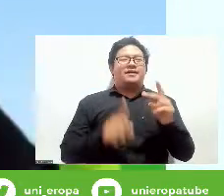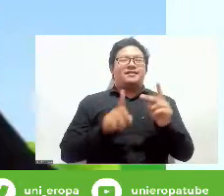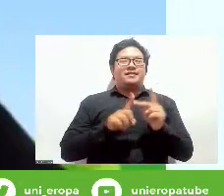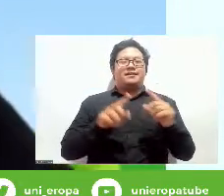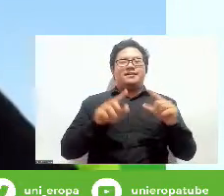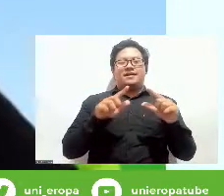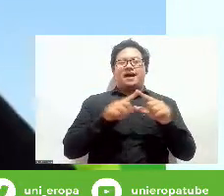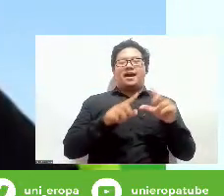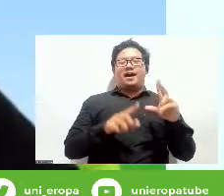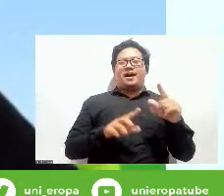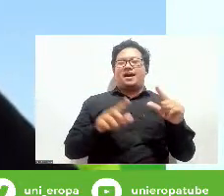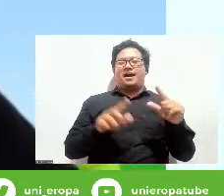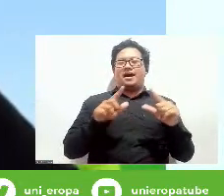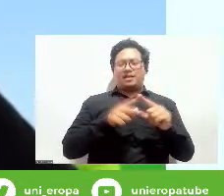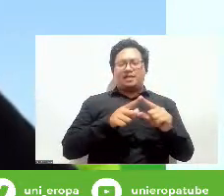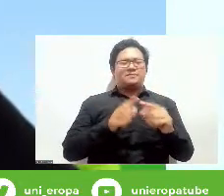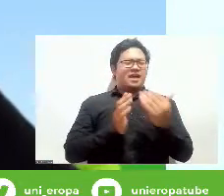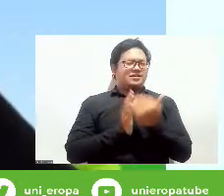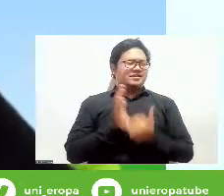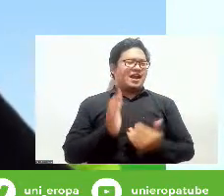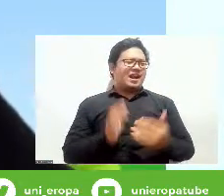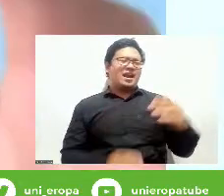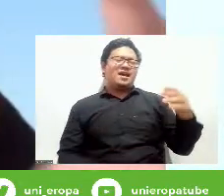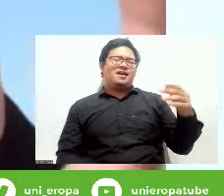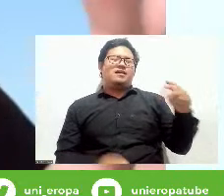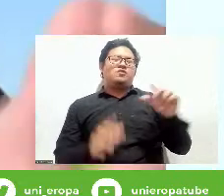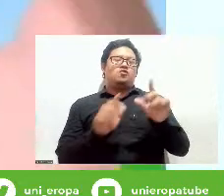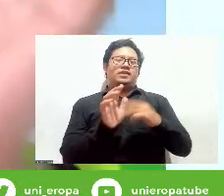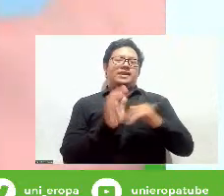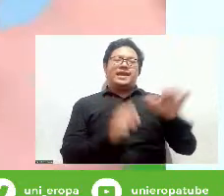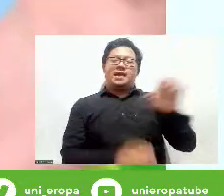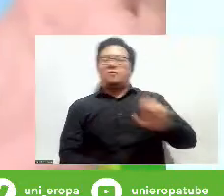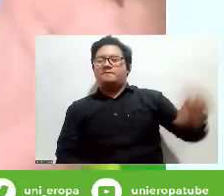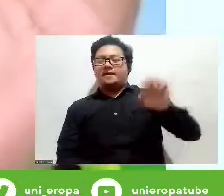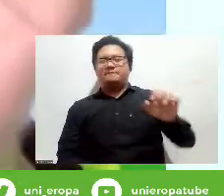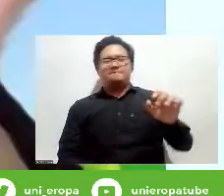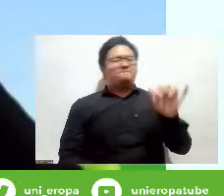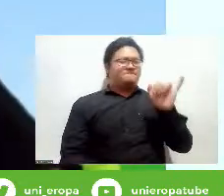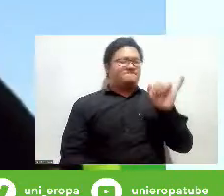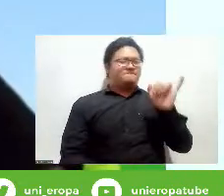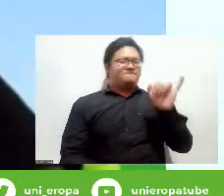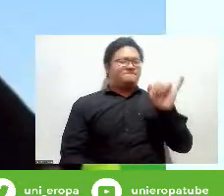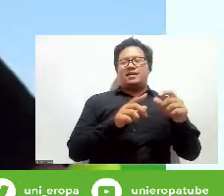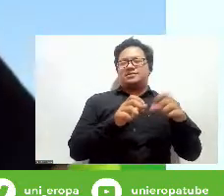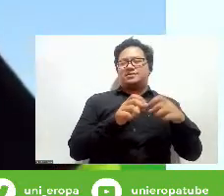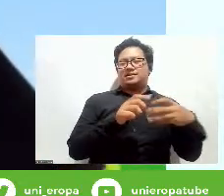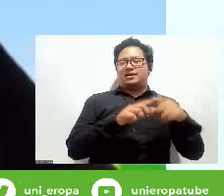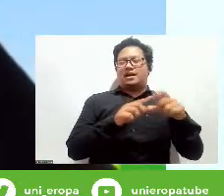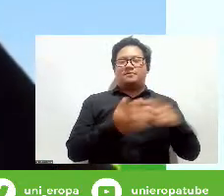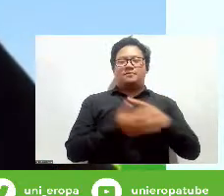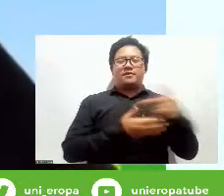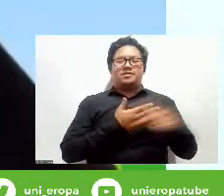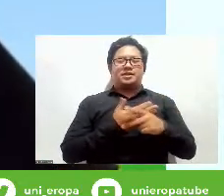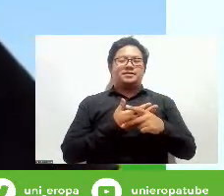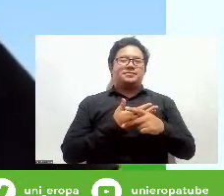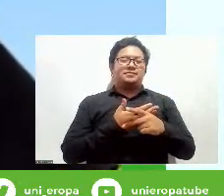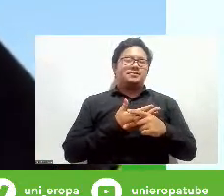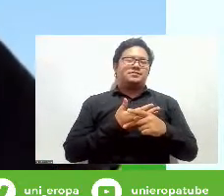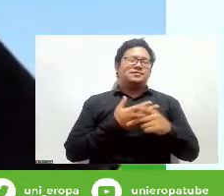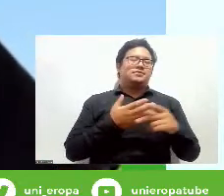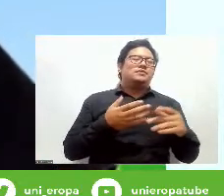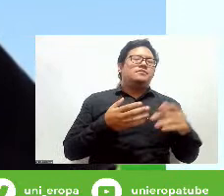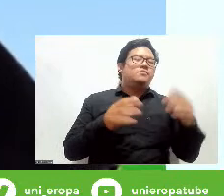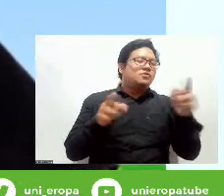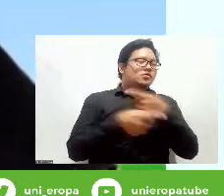your opinion Ini dia ada Rara Sekar dengan proyek musiknya arah yang berlangsung di bawain lagunya